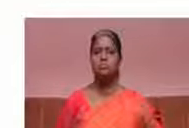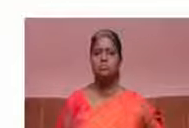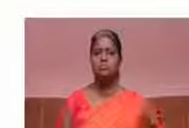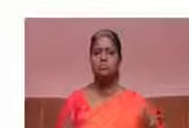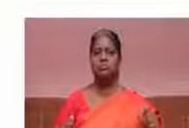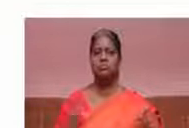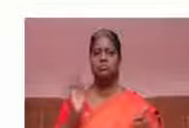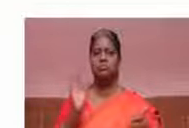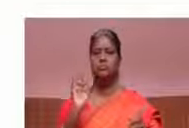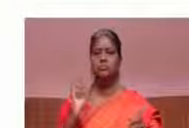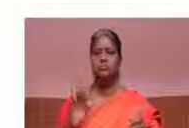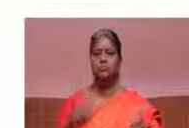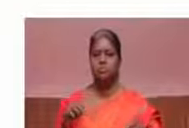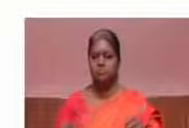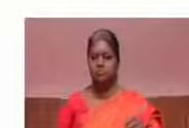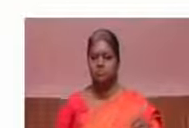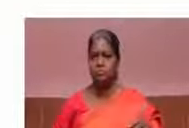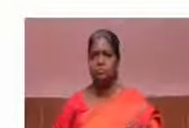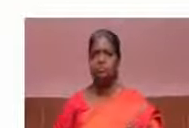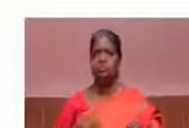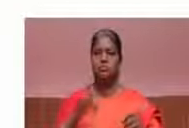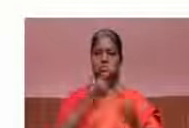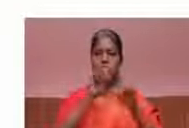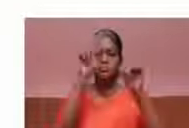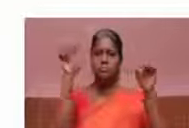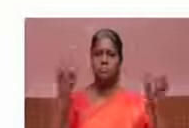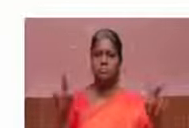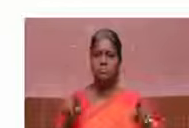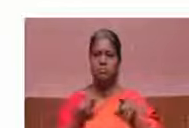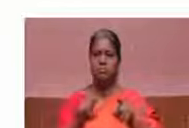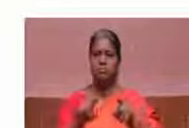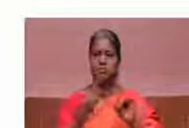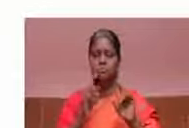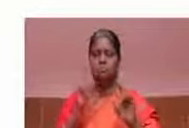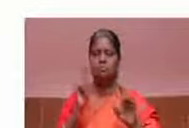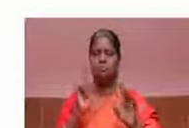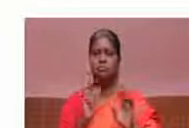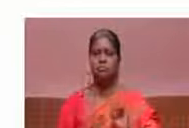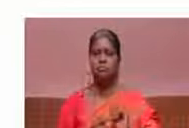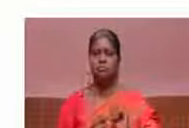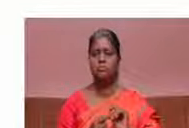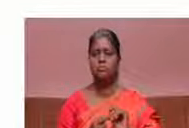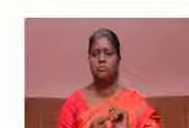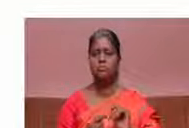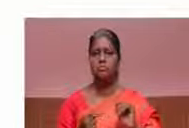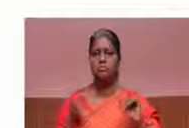வீல்சேரில் முக்கியமான பாகங்கள் மேற்கண்ட படத்தில் காட்டப்பட்டுள்ளது.